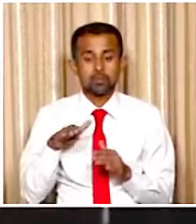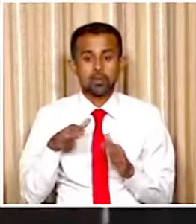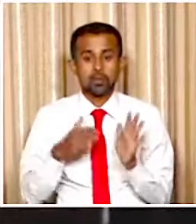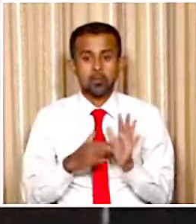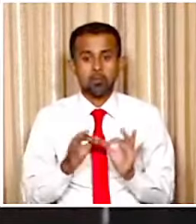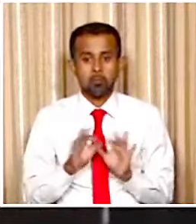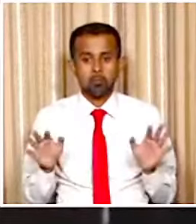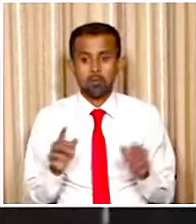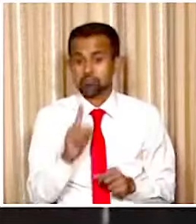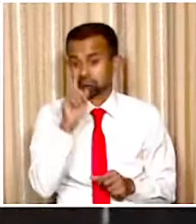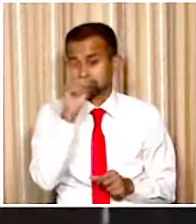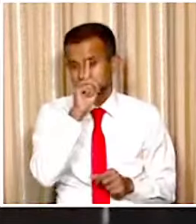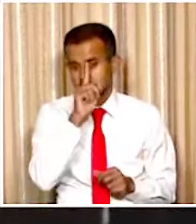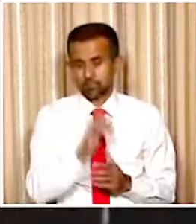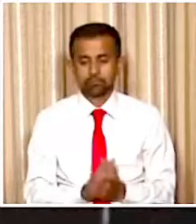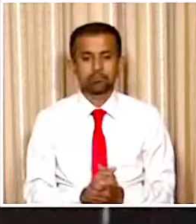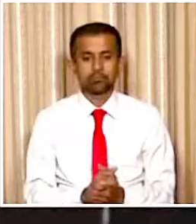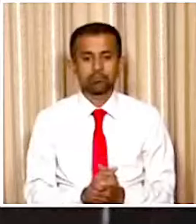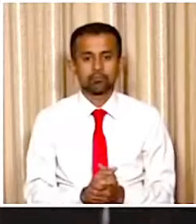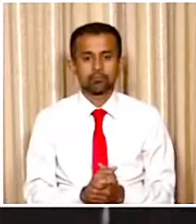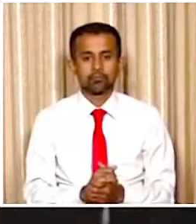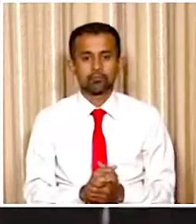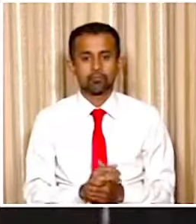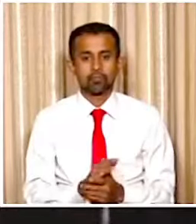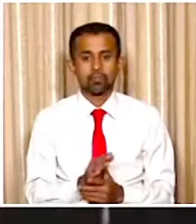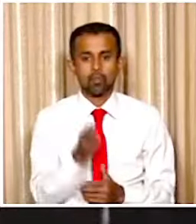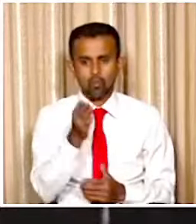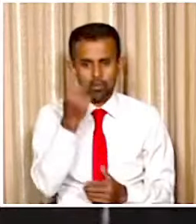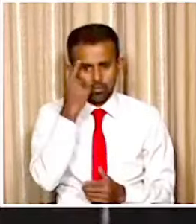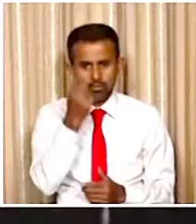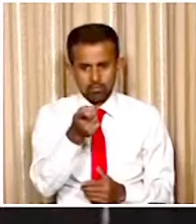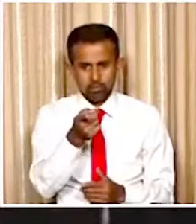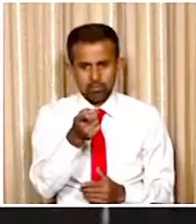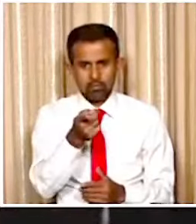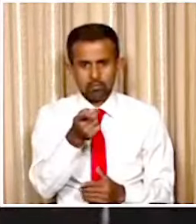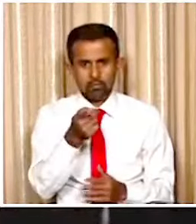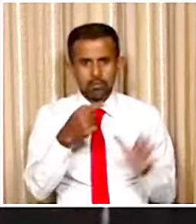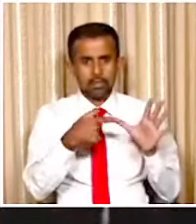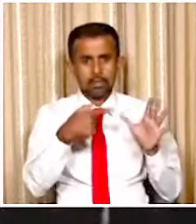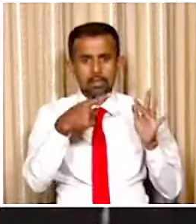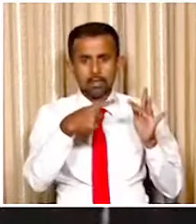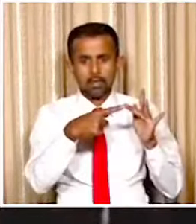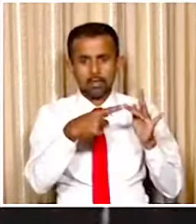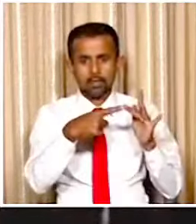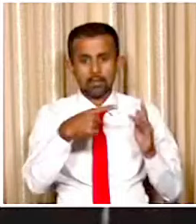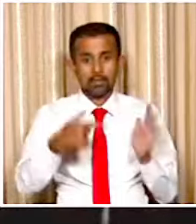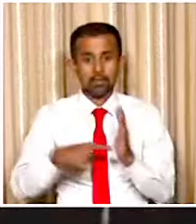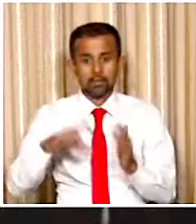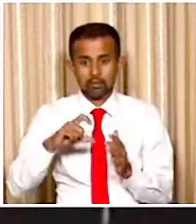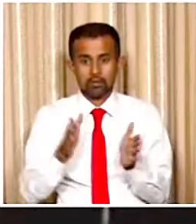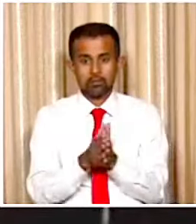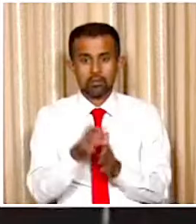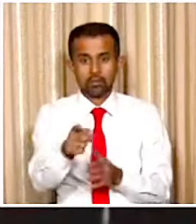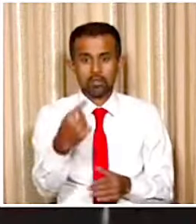එක ප්‍රමුඛ ස්ථානයක් ගන්නවා දැන් ගරු සභාපතිතුමනි ඔබ දන්නවා විශේෂයෙන්ම මේ AI තාක්ෂණය ඔස්සේ පුළුවන්